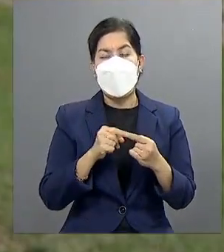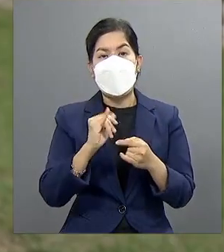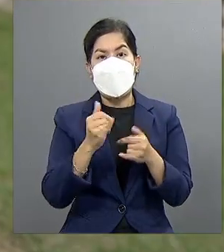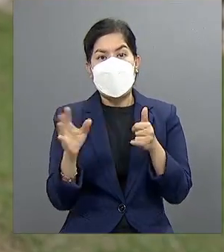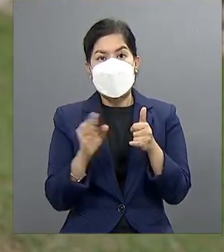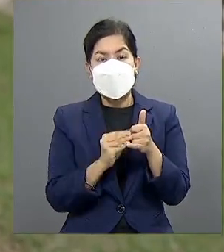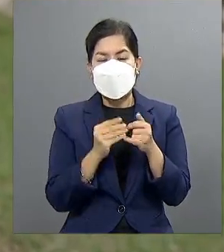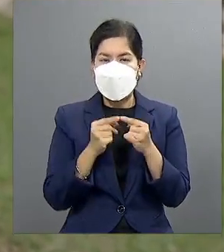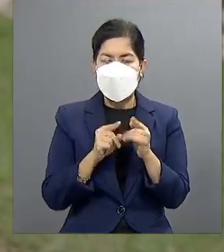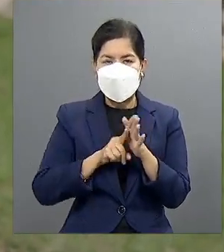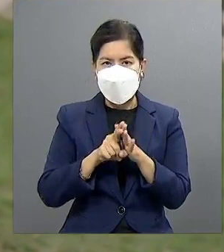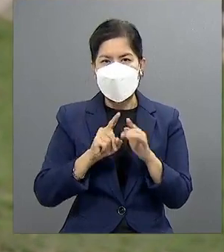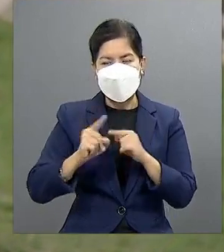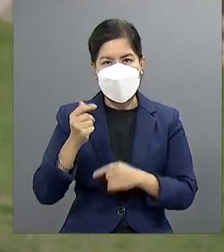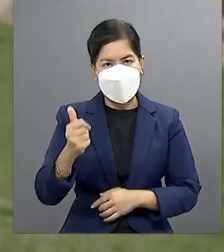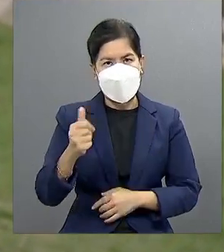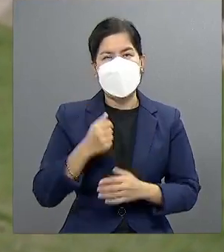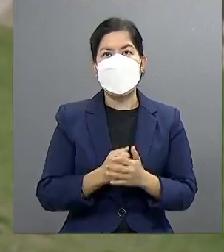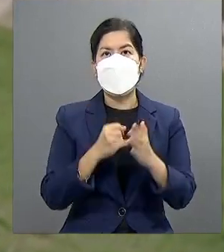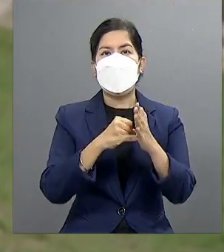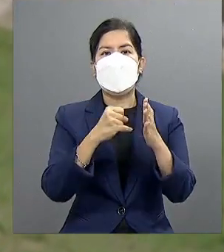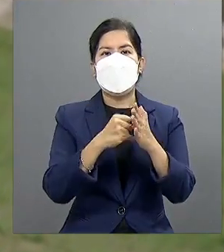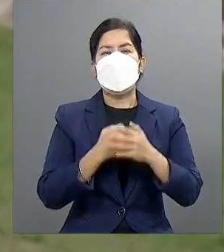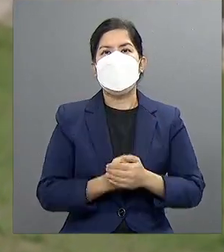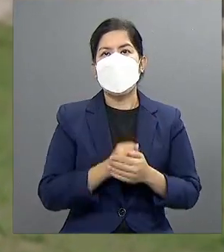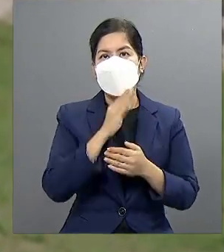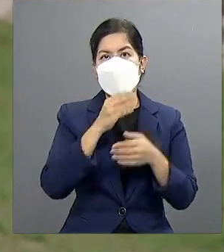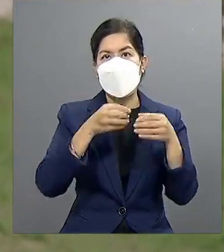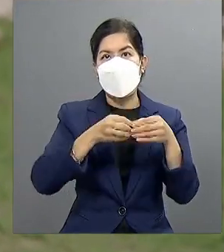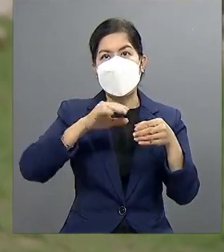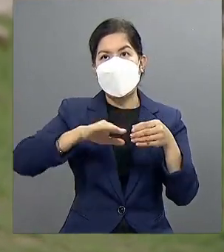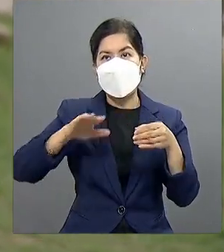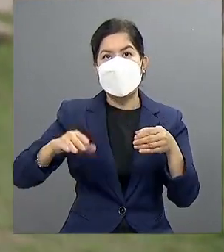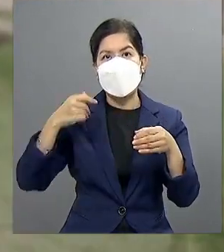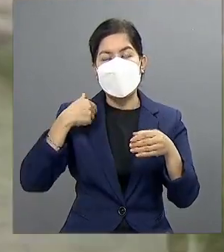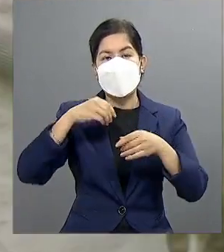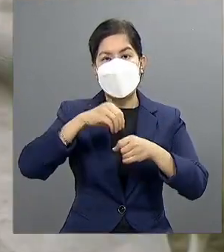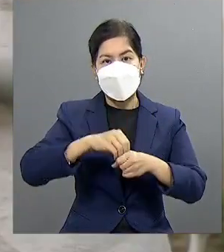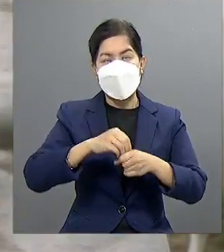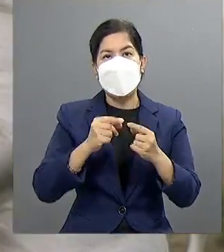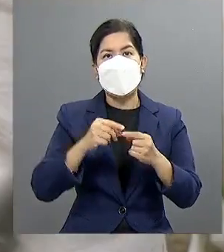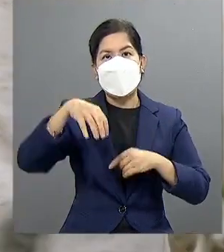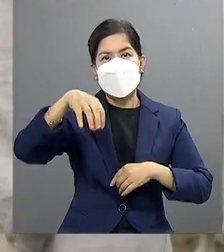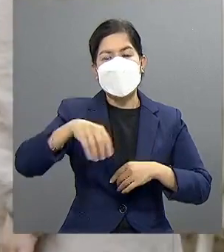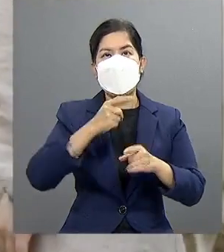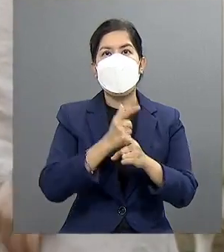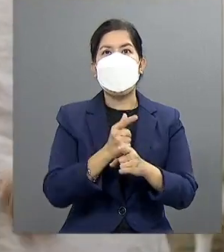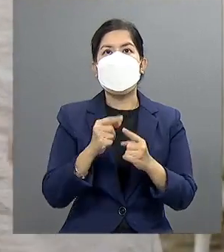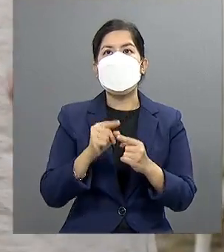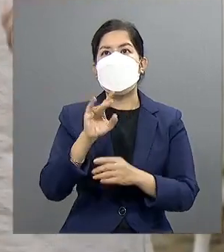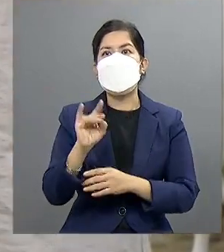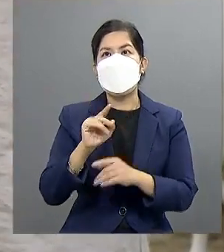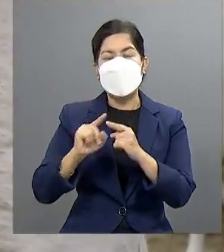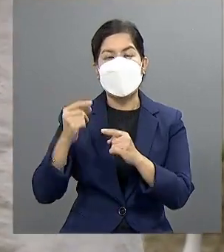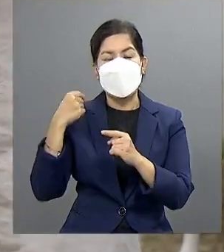กว่าเด็กที่อยู่ในฟาร์มค่ะมีเลี้ยงสัตว์มีฟาร์มแล้วก็รวมถึงมีเด็กหลายคนในบ้านเด็กกลุ่มนั้นนะคะก็